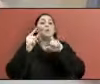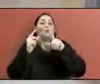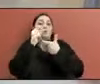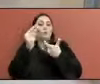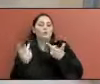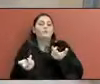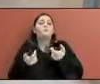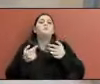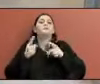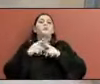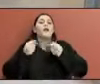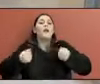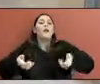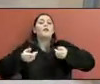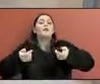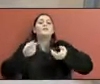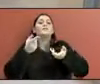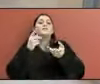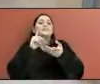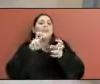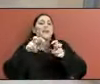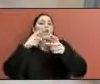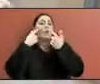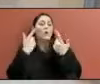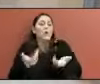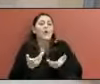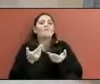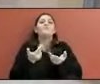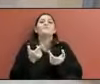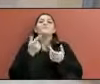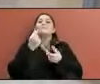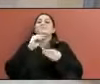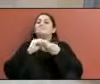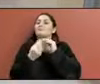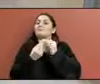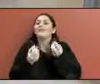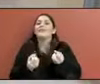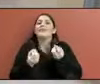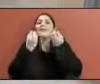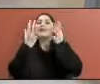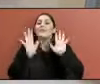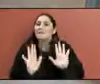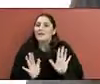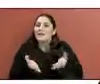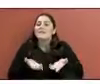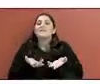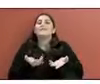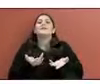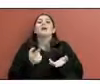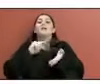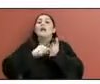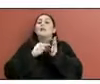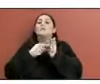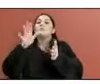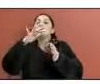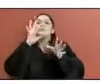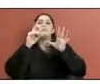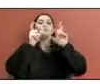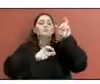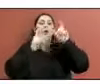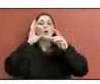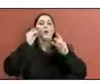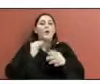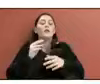sandalyelerimizde de eğer gerekli maddi durumu yetersiz olan vatandaşlarımız özellikle tespit yaptıktan sonra